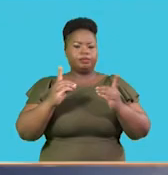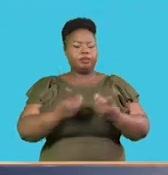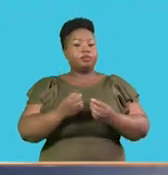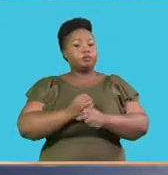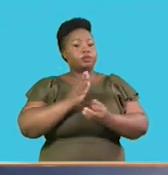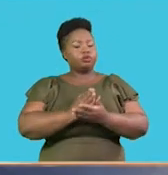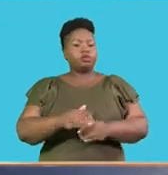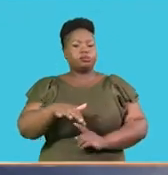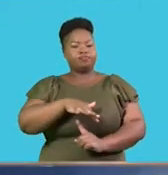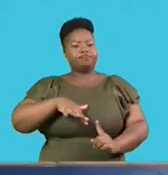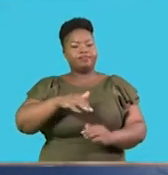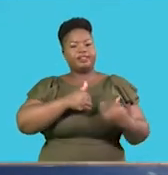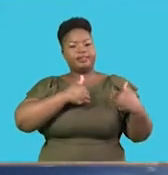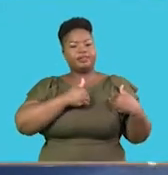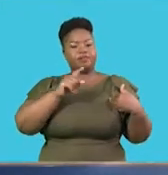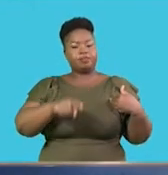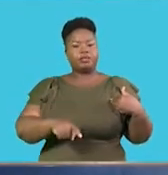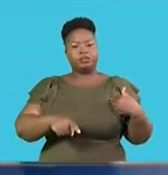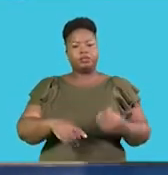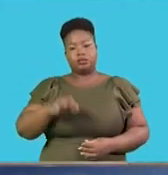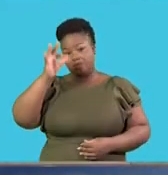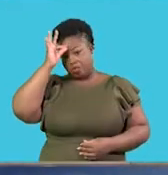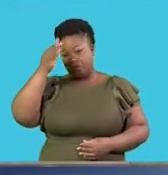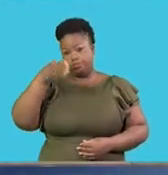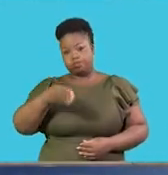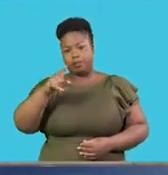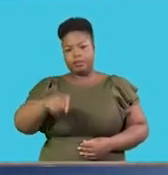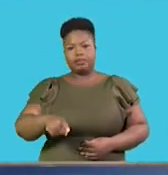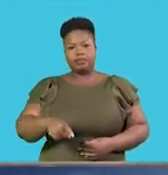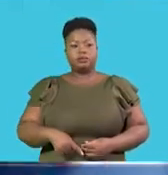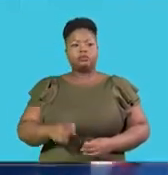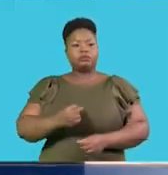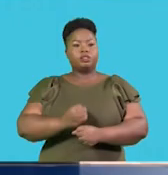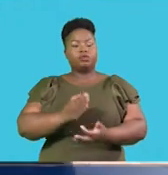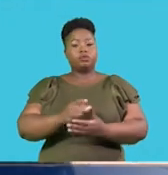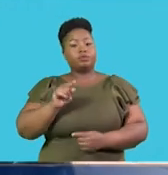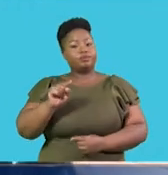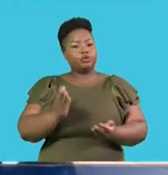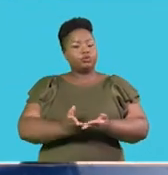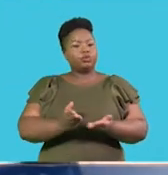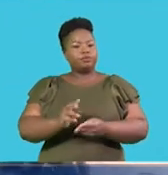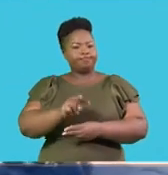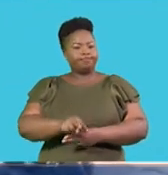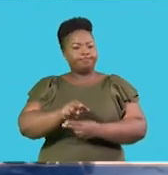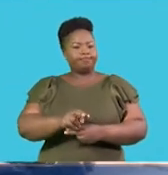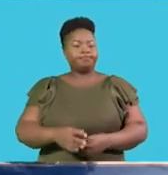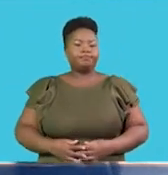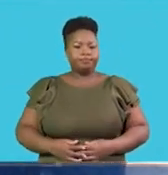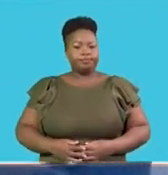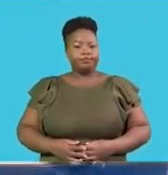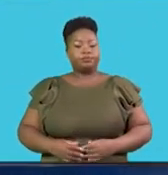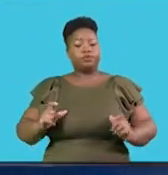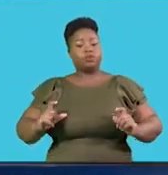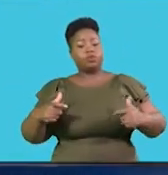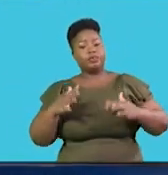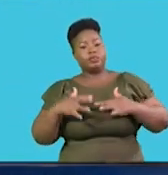kuqinisa ukhuseleko ngokutyala amagosa wogcina umthetho aza kubeka esisikolo esweni. The community has come on